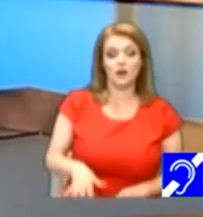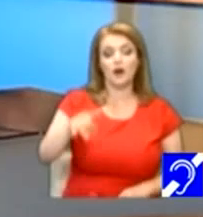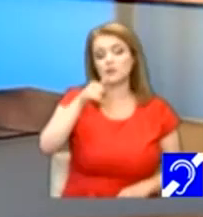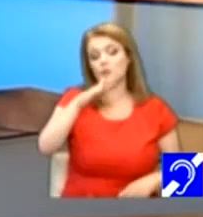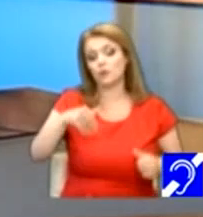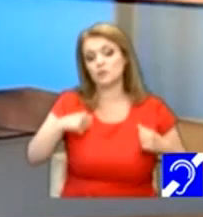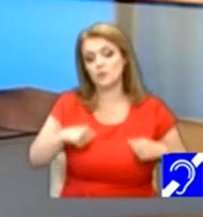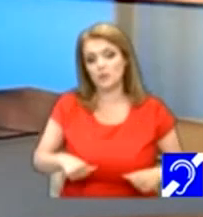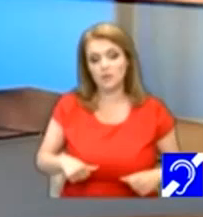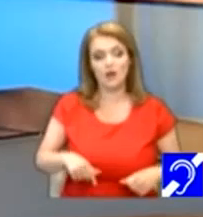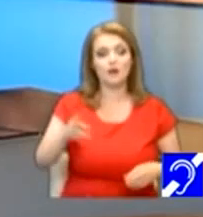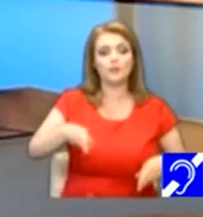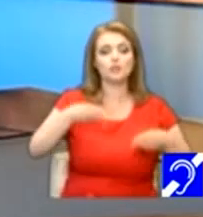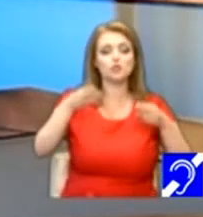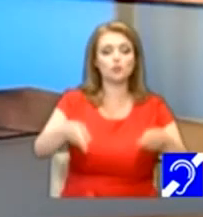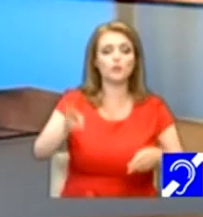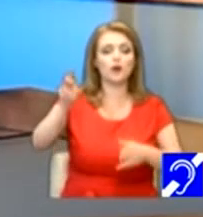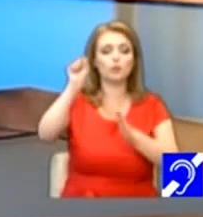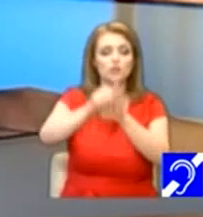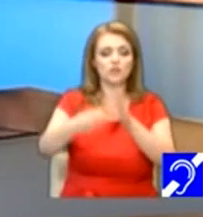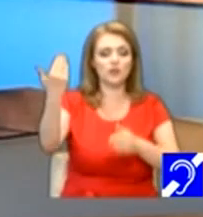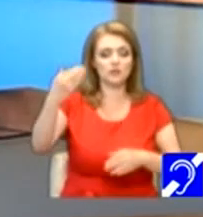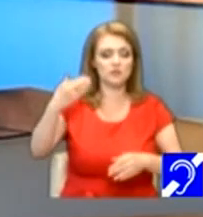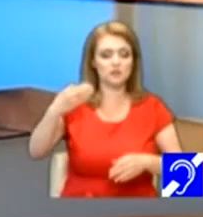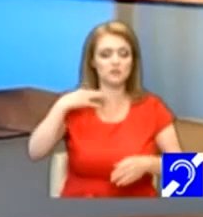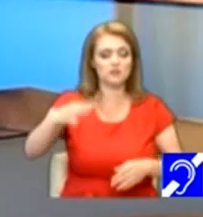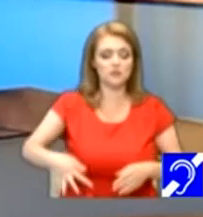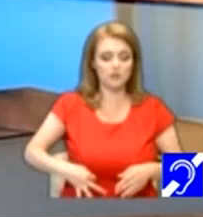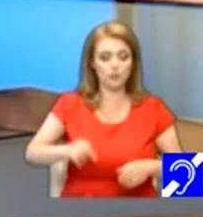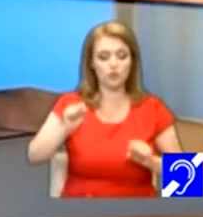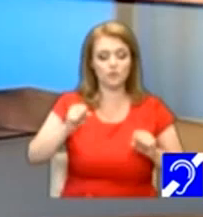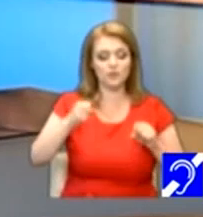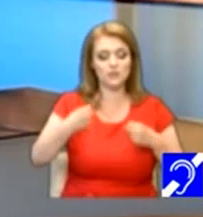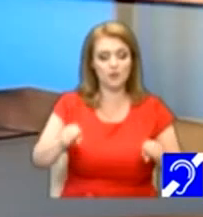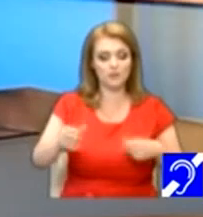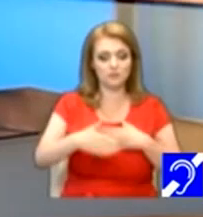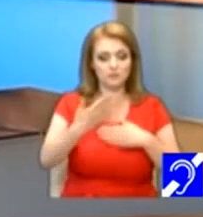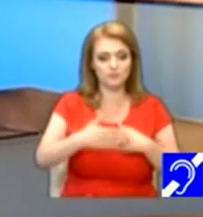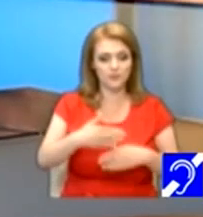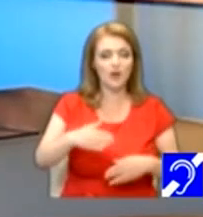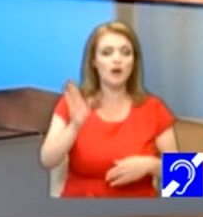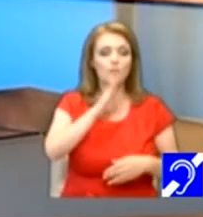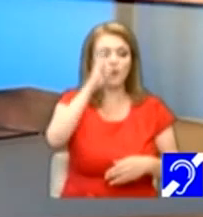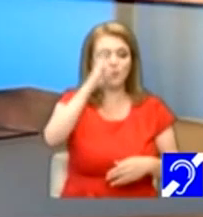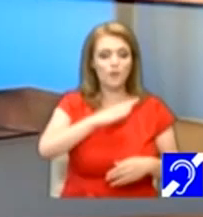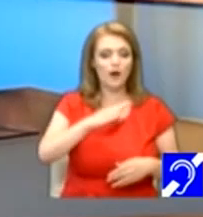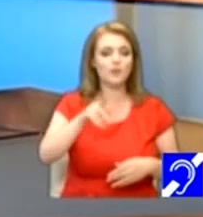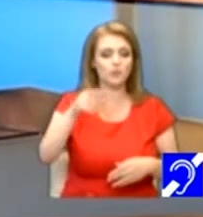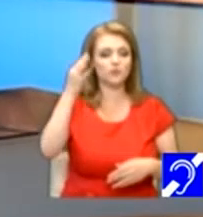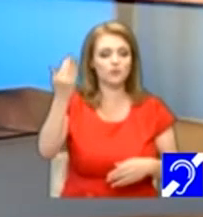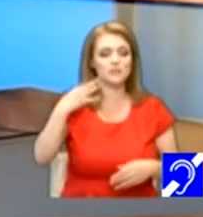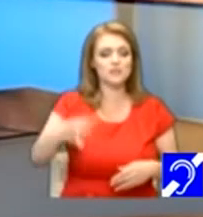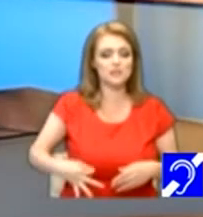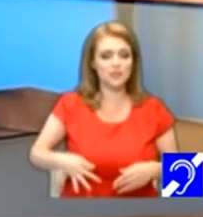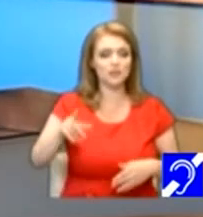că infractorul care le-a ucis copilul ar putea scăpa de pedapse. E vorba de părinții tânărului împușcat mortal de un carabinier anul trecut